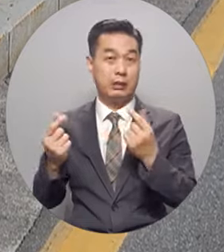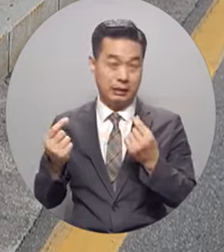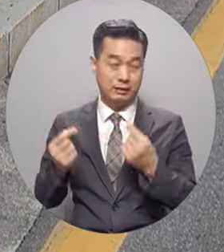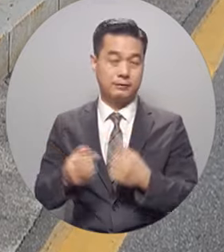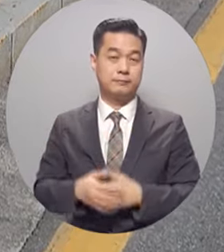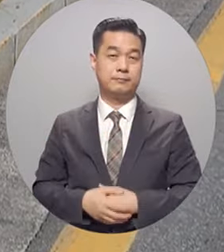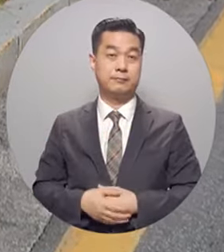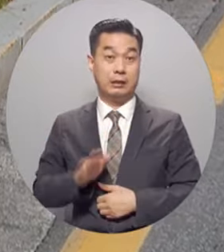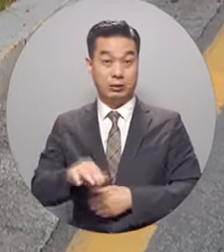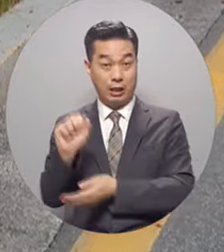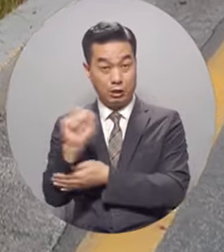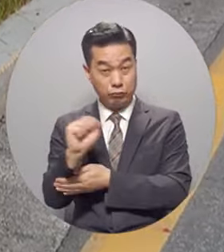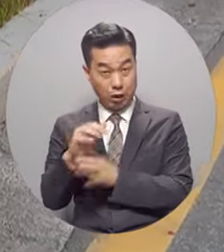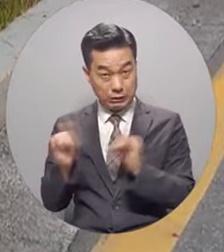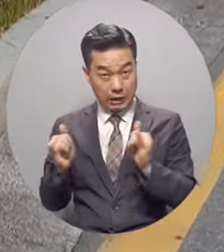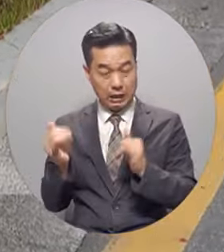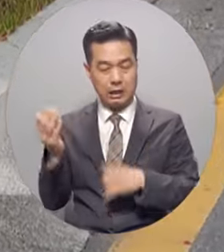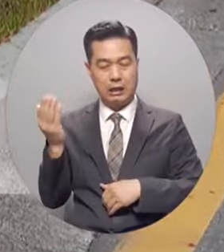그는